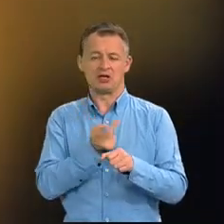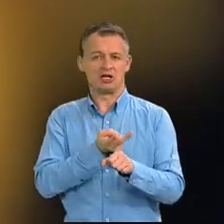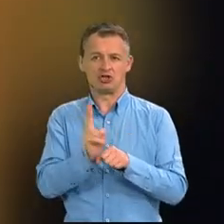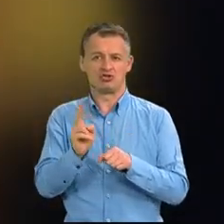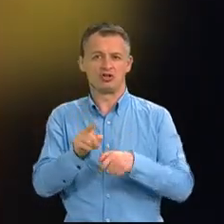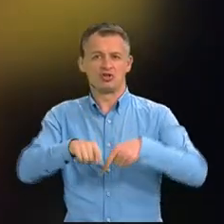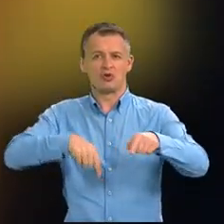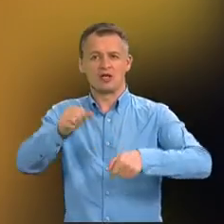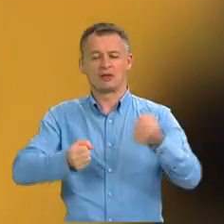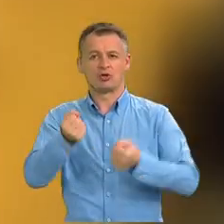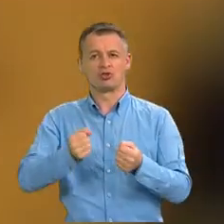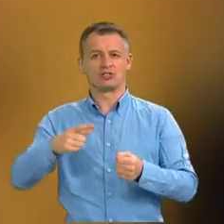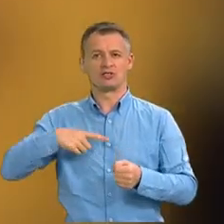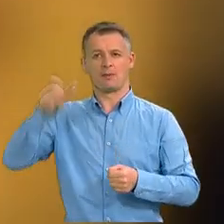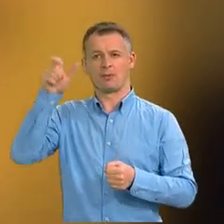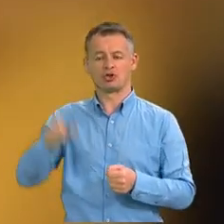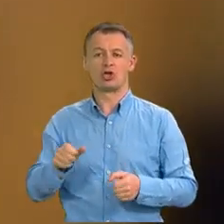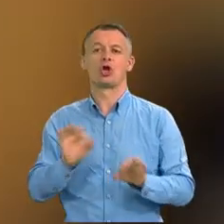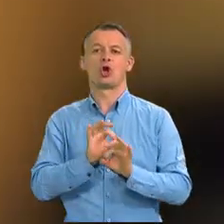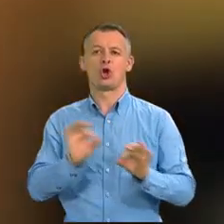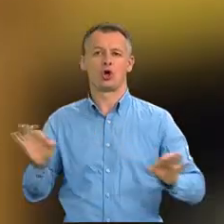nimic. Suntem oameni corecți,